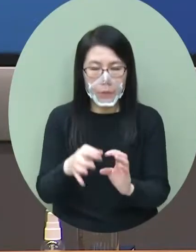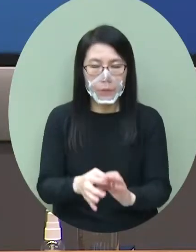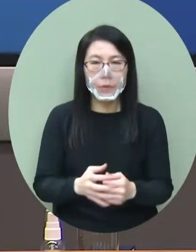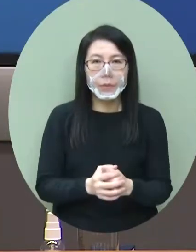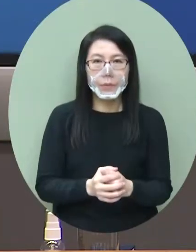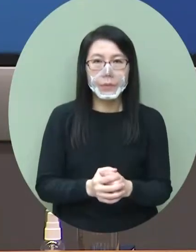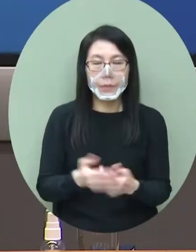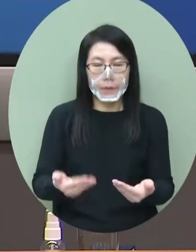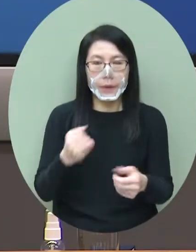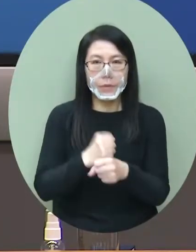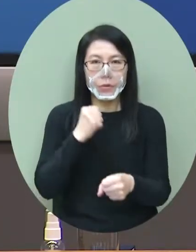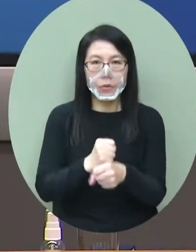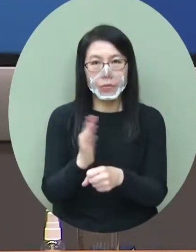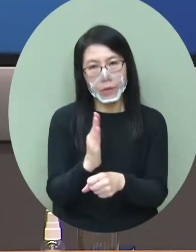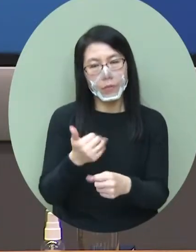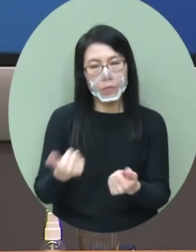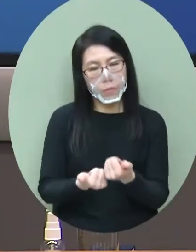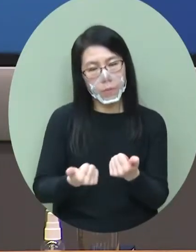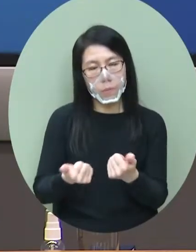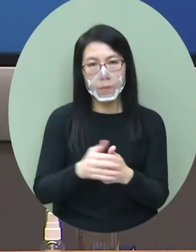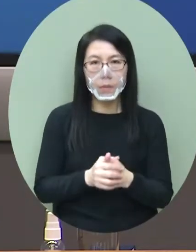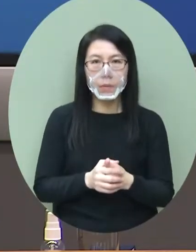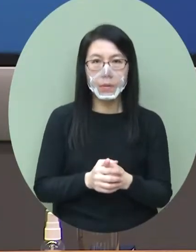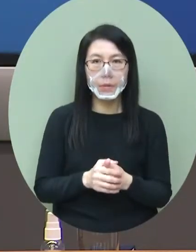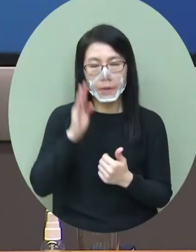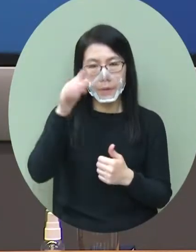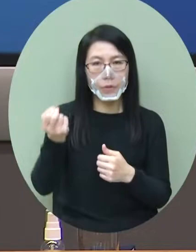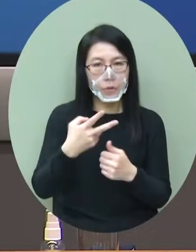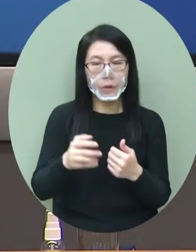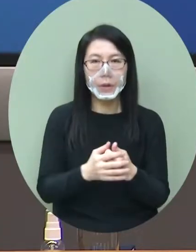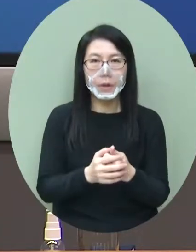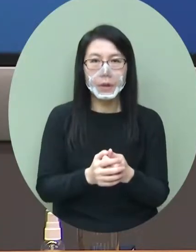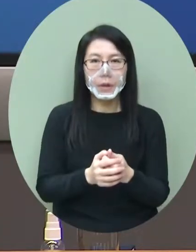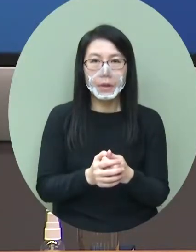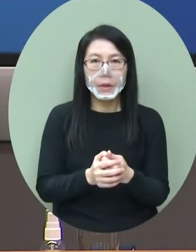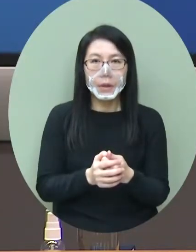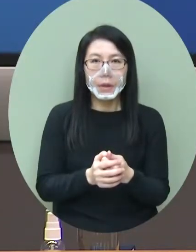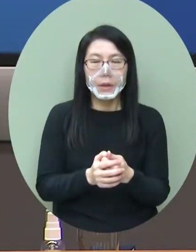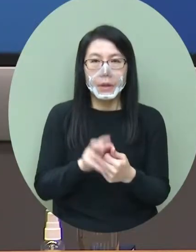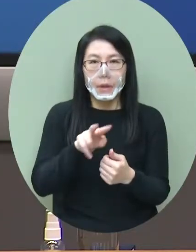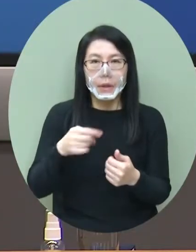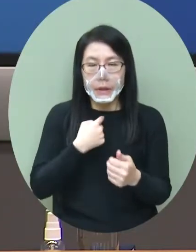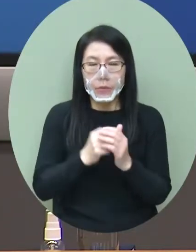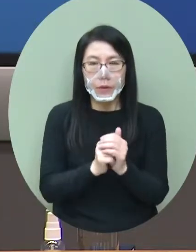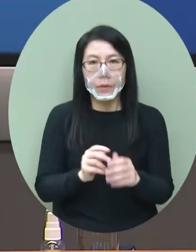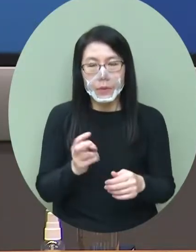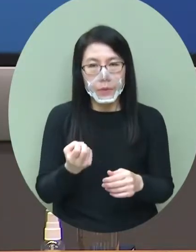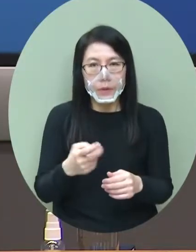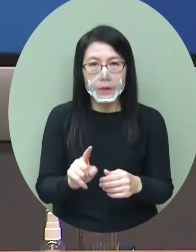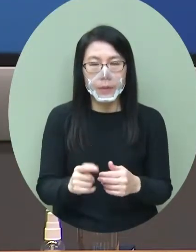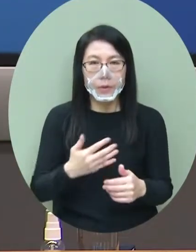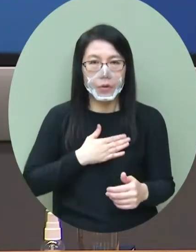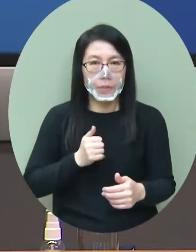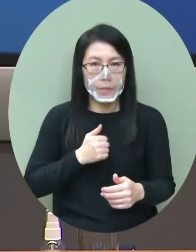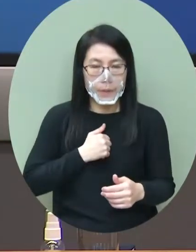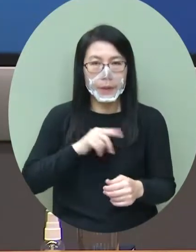队。现在的运作呢是大致畅顺的。为了进一步应付这个需求，我们